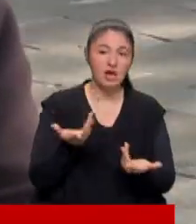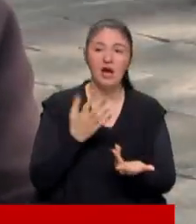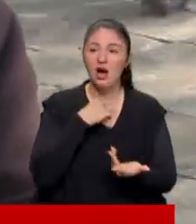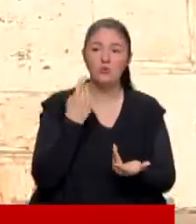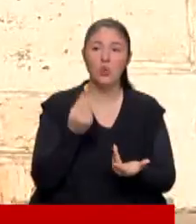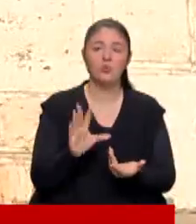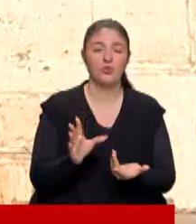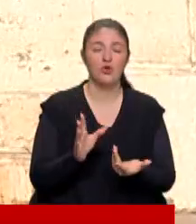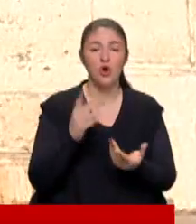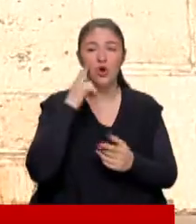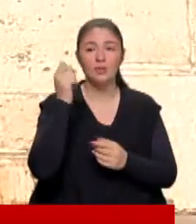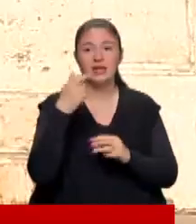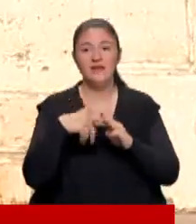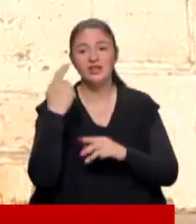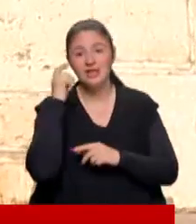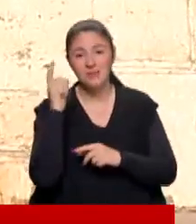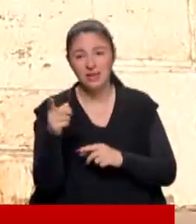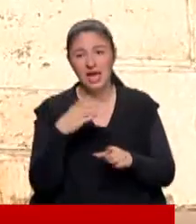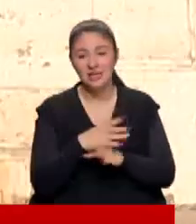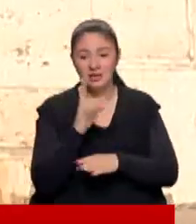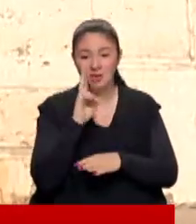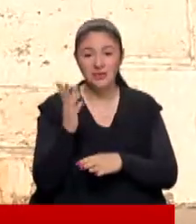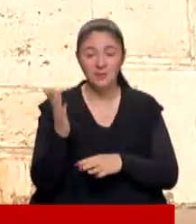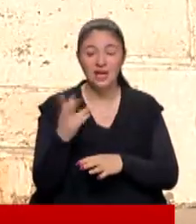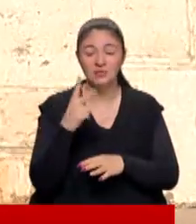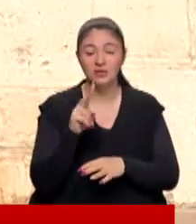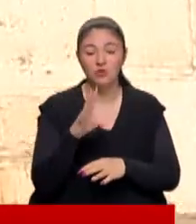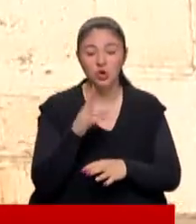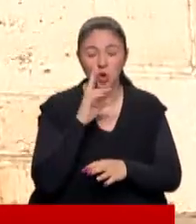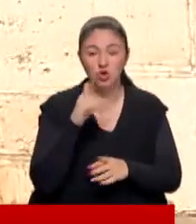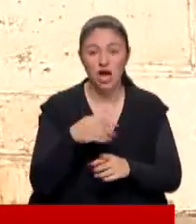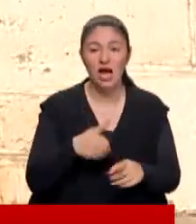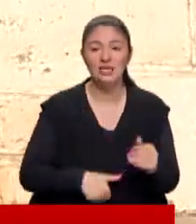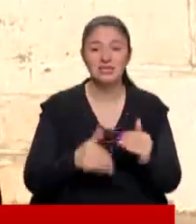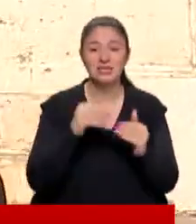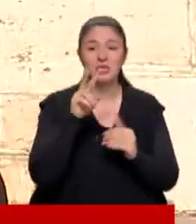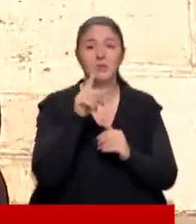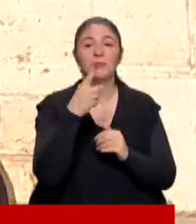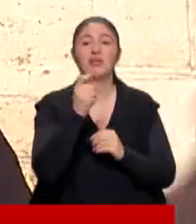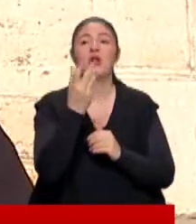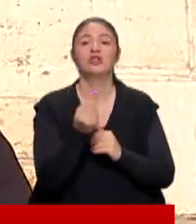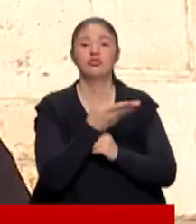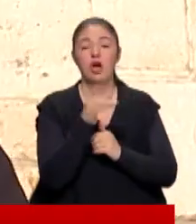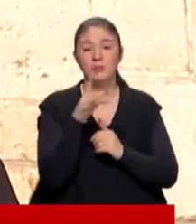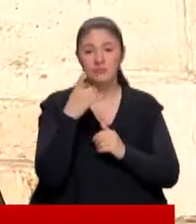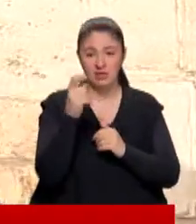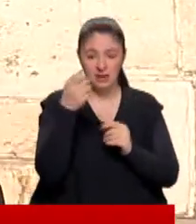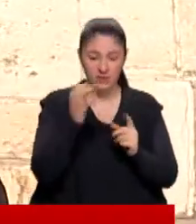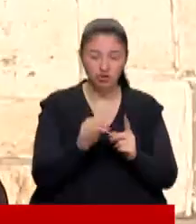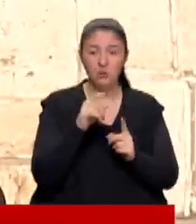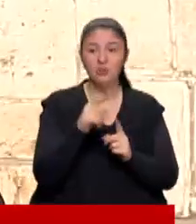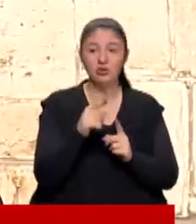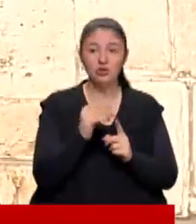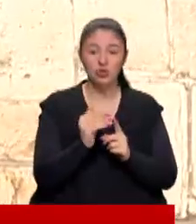asla olmuyor. Hükümetin enflasyon tahminini esas alsak bile 2024 sonunda açlık sınırı 21 bin lira olacak. 15 bin lirayla başlayacak.